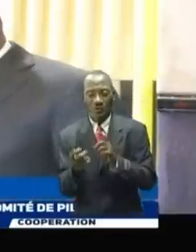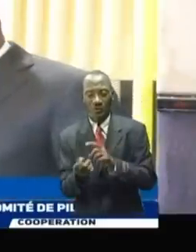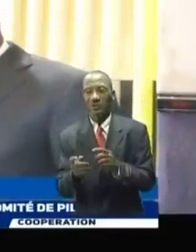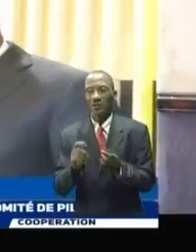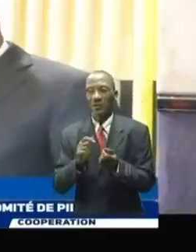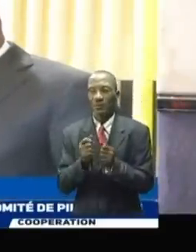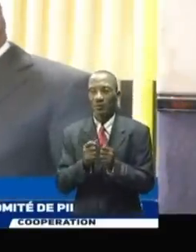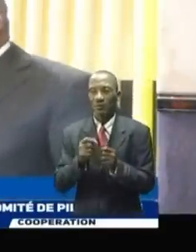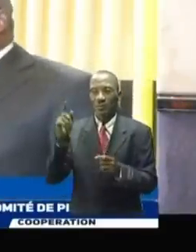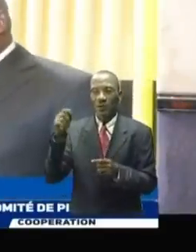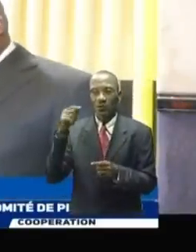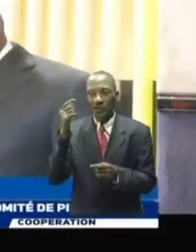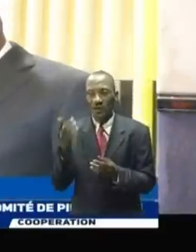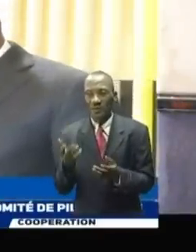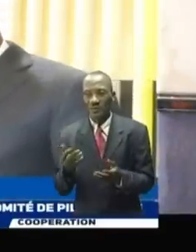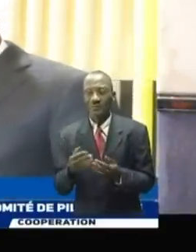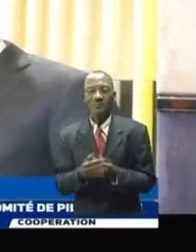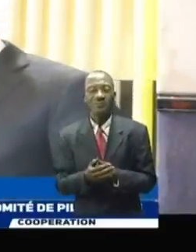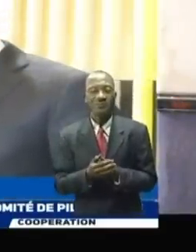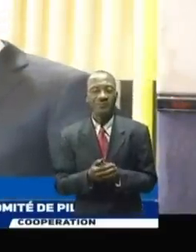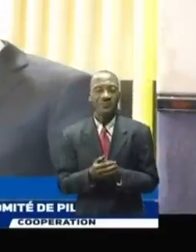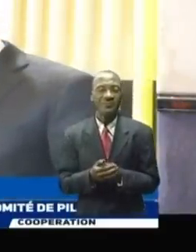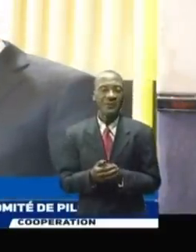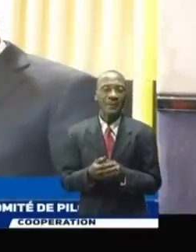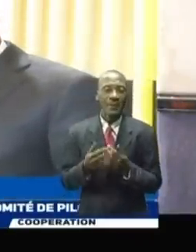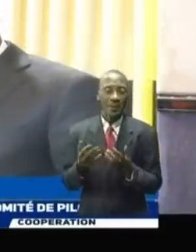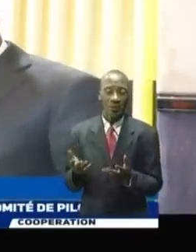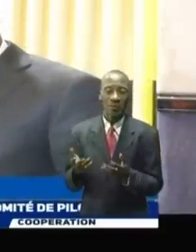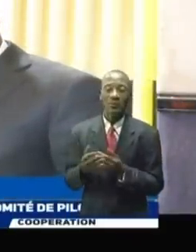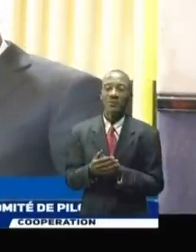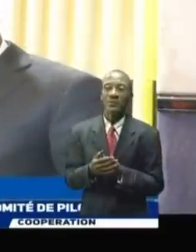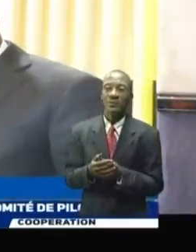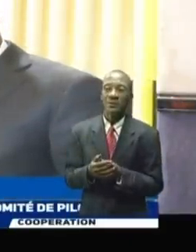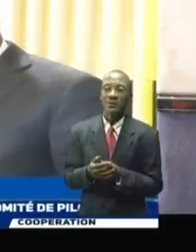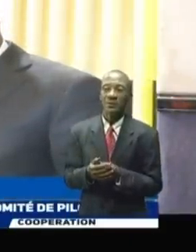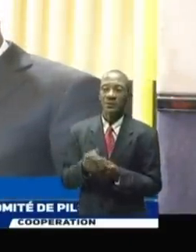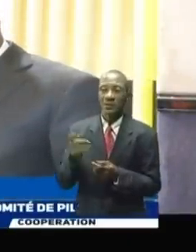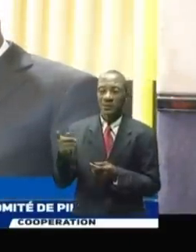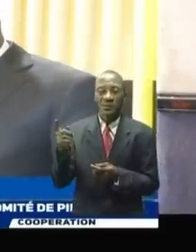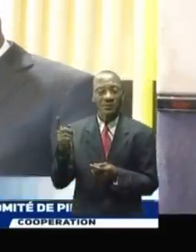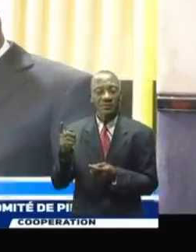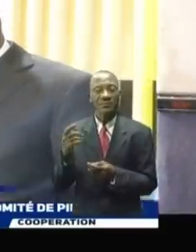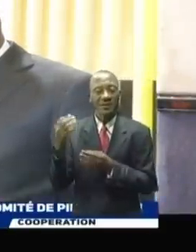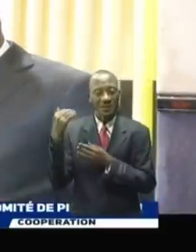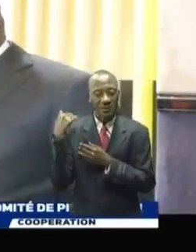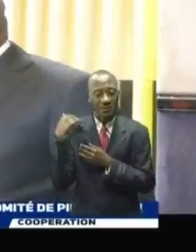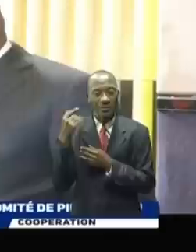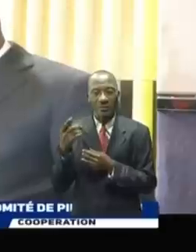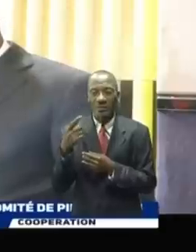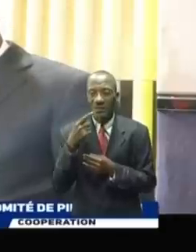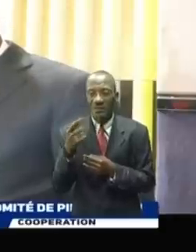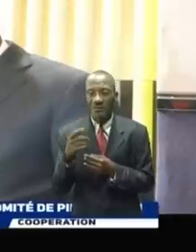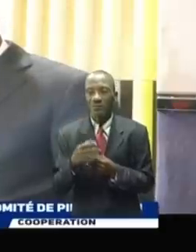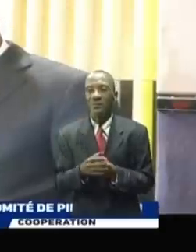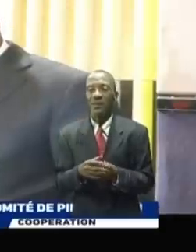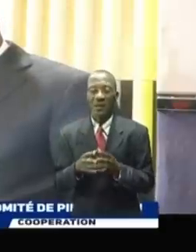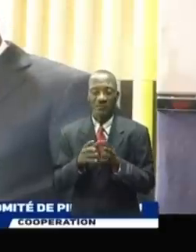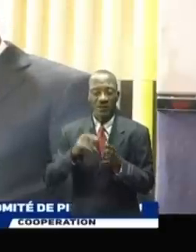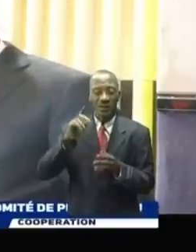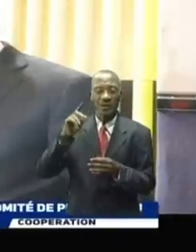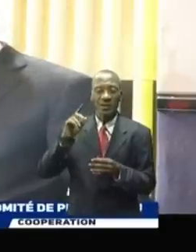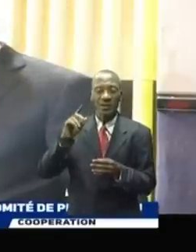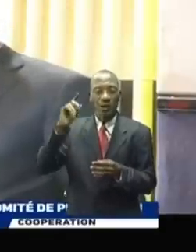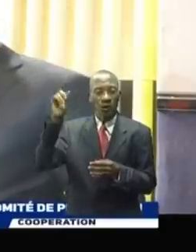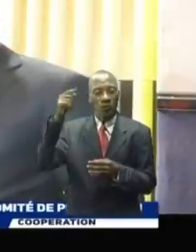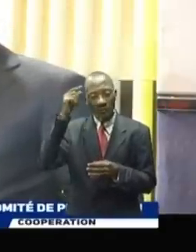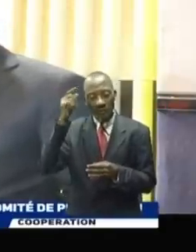d'abord, au nom des plus hautes autorités de mon pays, en tête desquelles le président de la République, chef de l'État, son